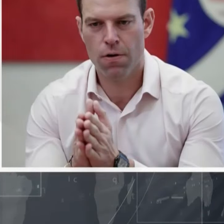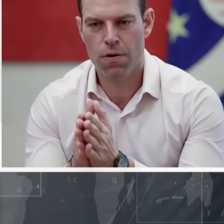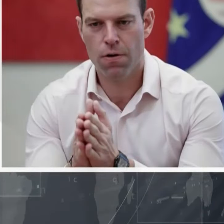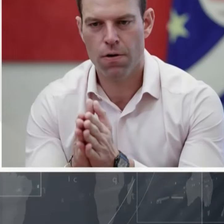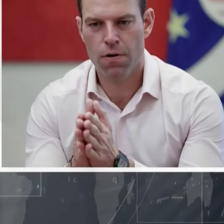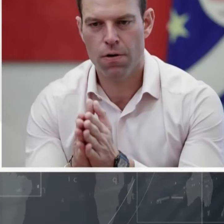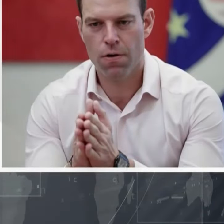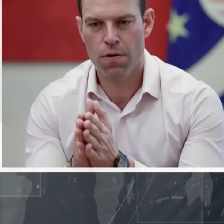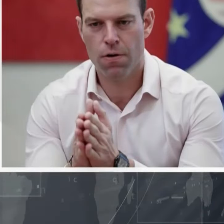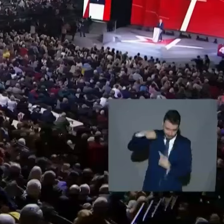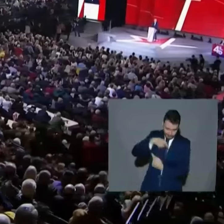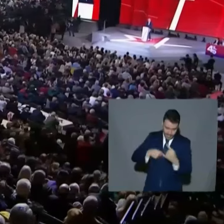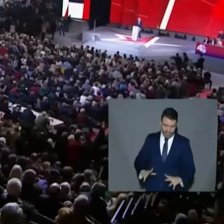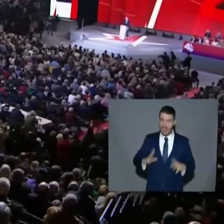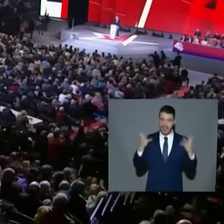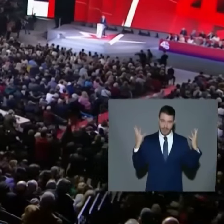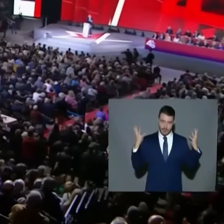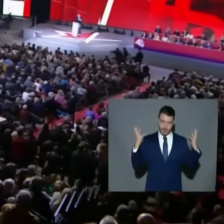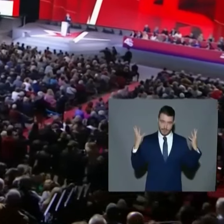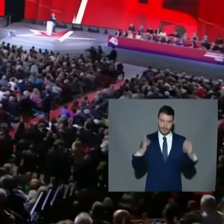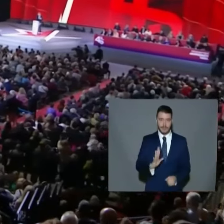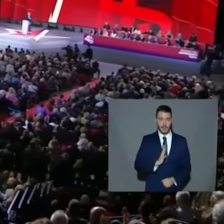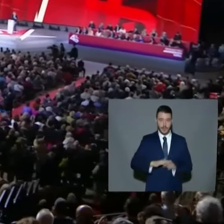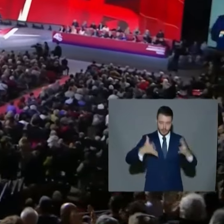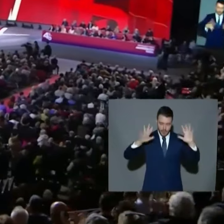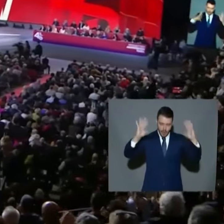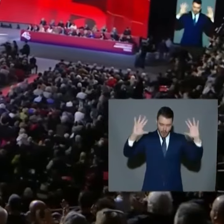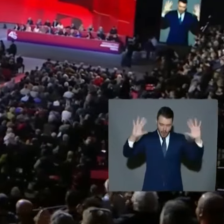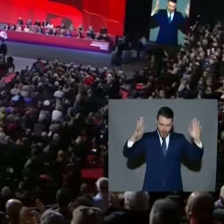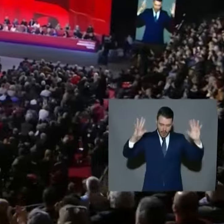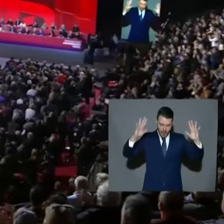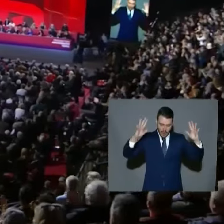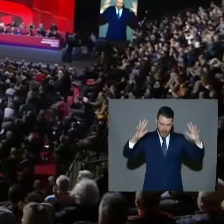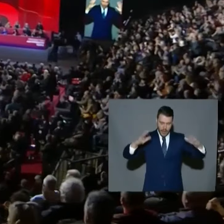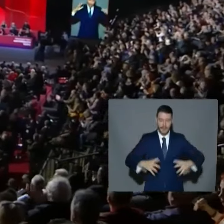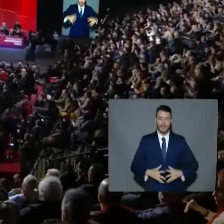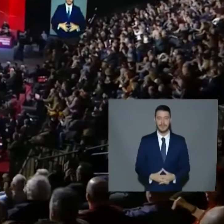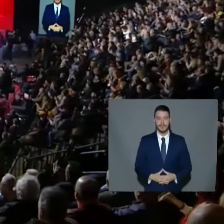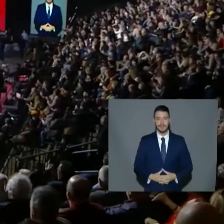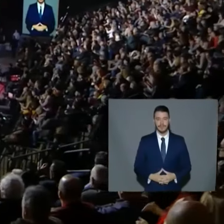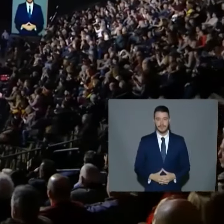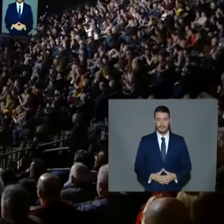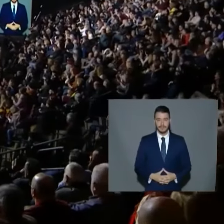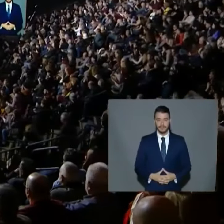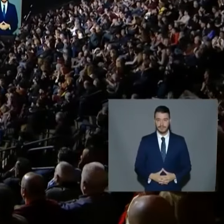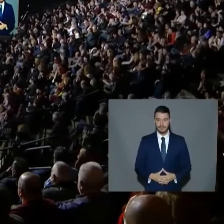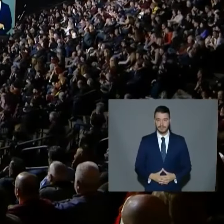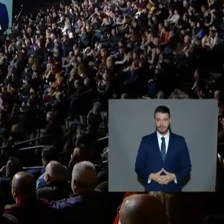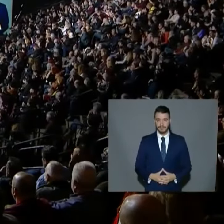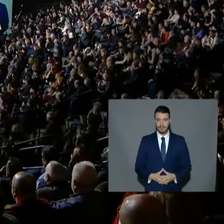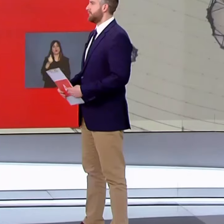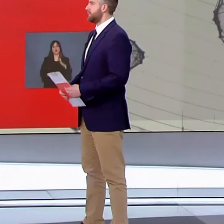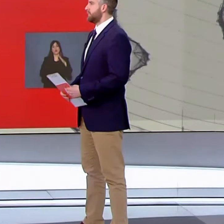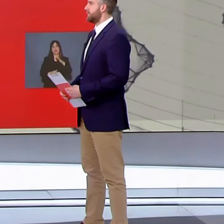σε εκλογές, πάμε μπροστά. Εν τέλει πλειοψήφισε η πρόταση του Σωκράτη Φάμελου, του Νίκου Παπά και του Γιώργου Τσίπρα.